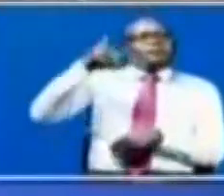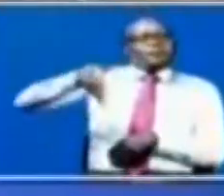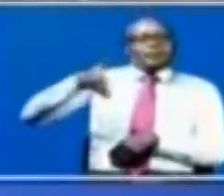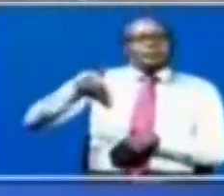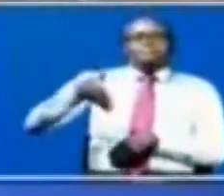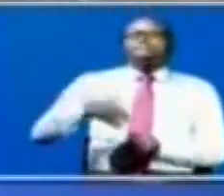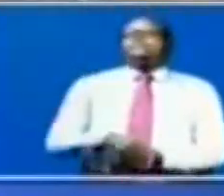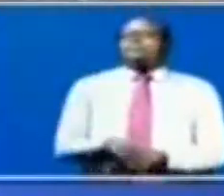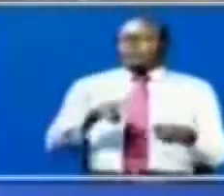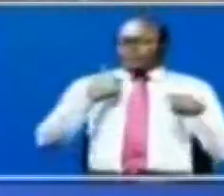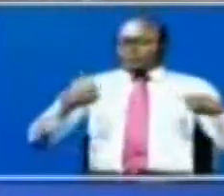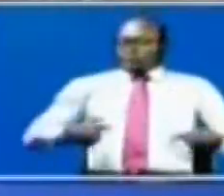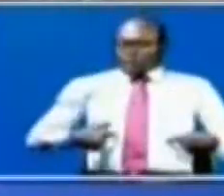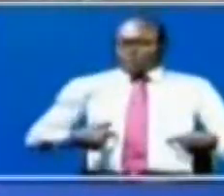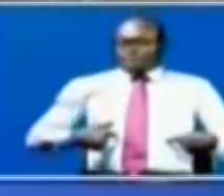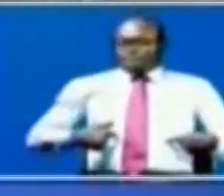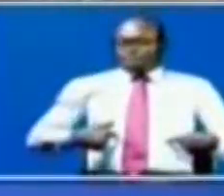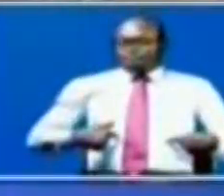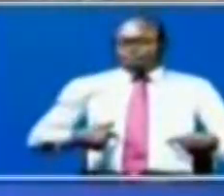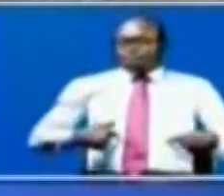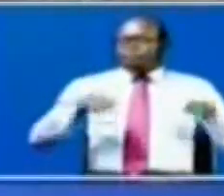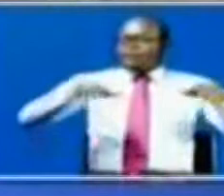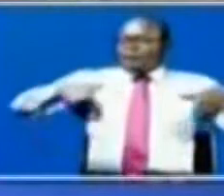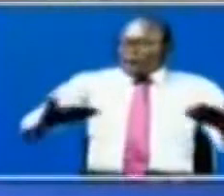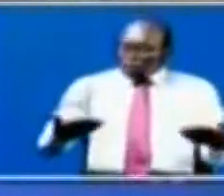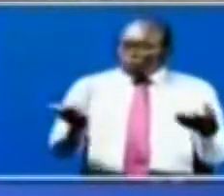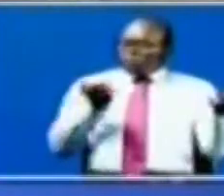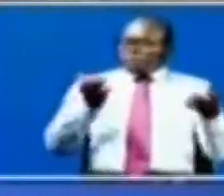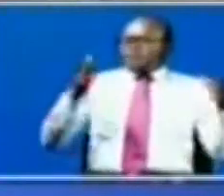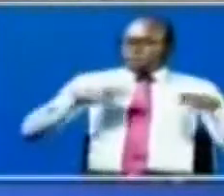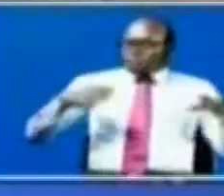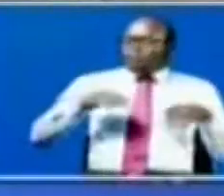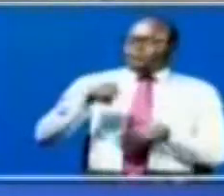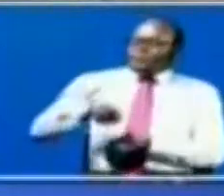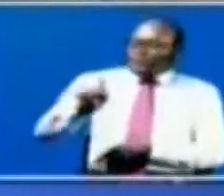mjini Shanghai, Uchina, na ni vipi wafanyabiashara wangependa